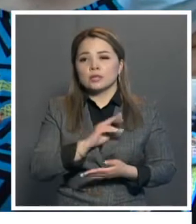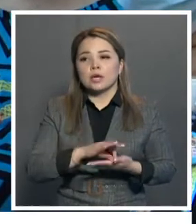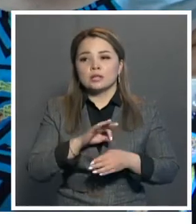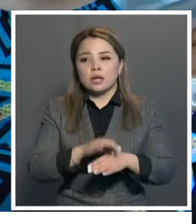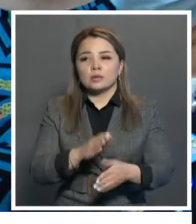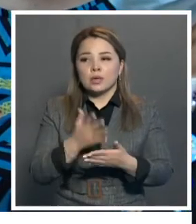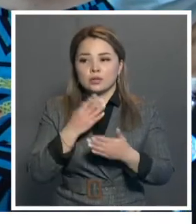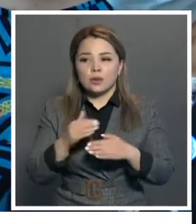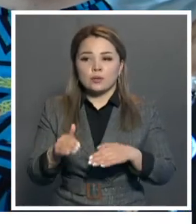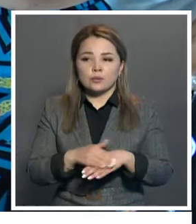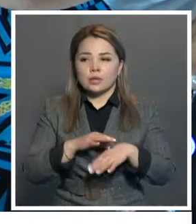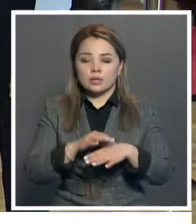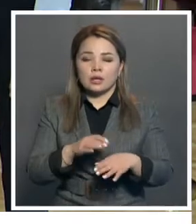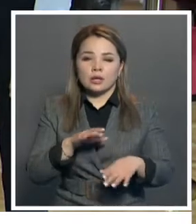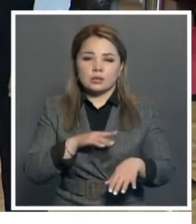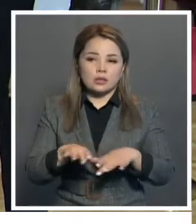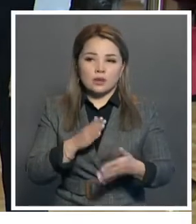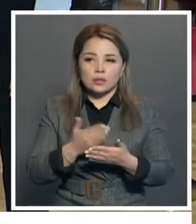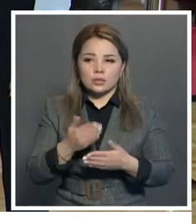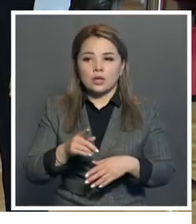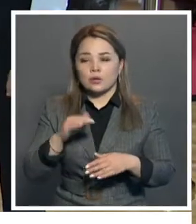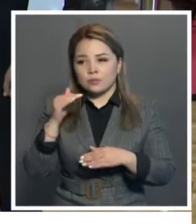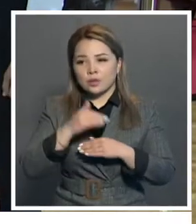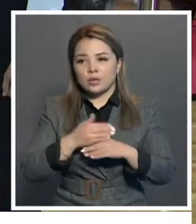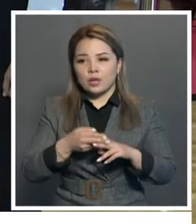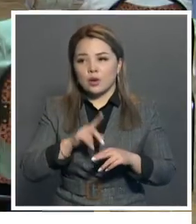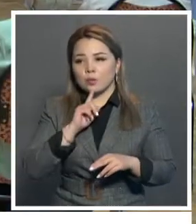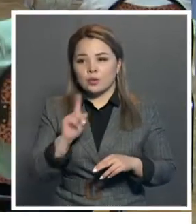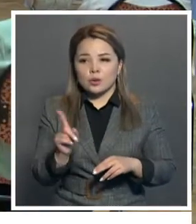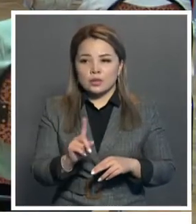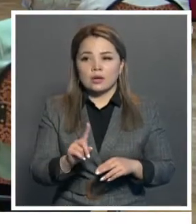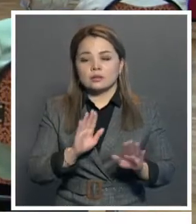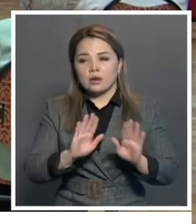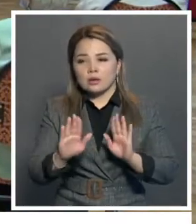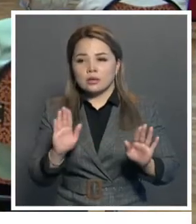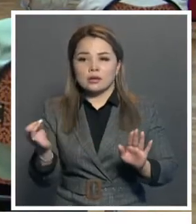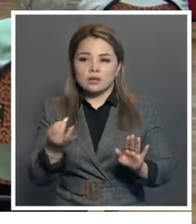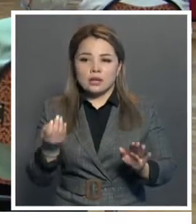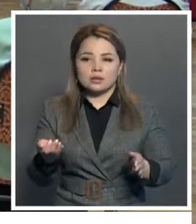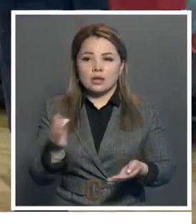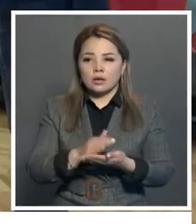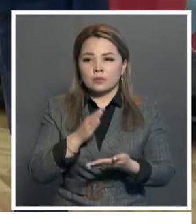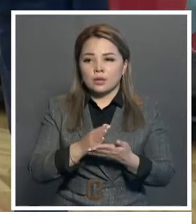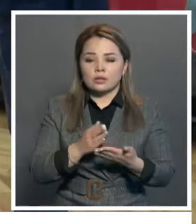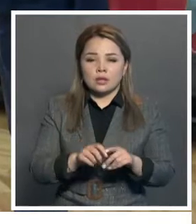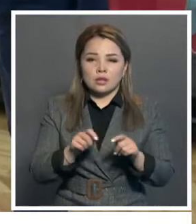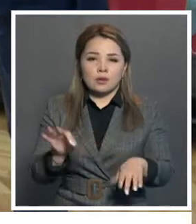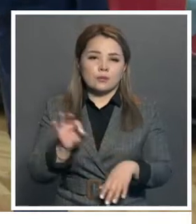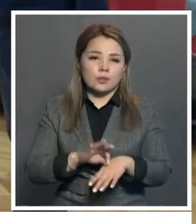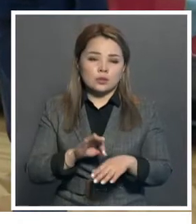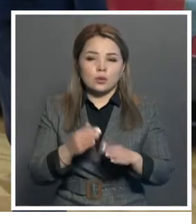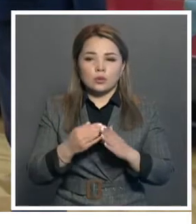ізгі тілектерін жеткізді. Ал жиын соңында ардагерлерге музей залдары мен ерекше экспонаттар таныстырылды. Бұдан бөлек сырқаттанып